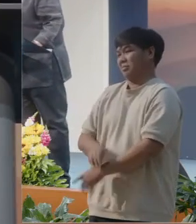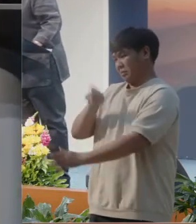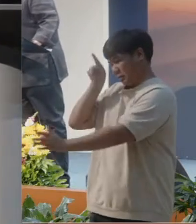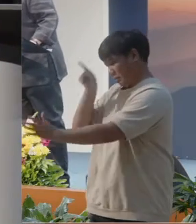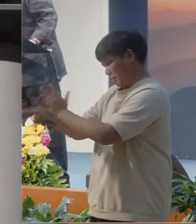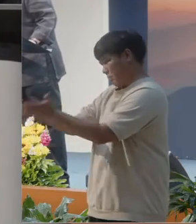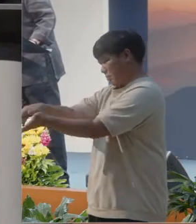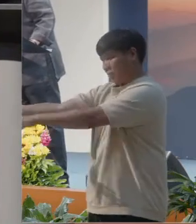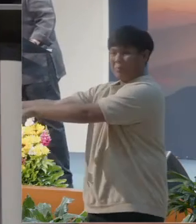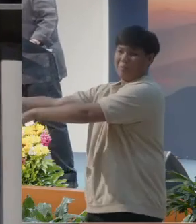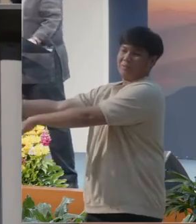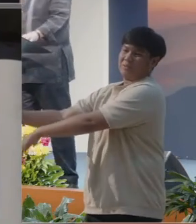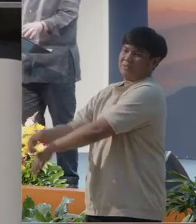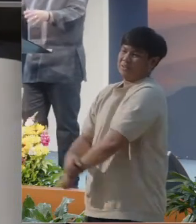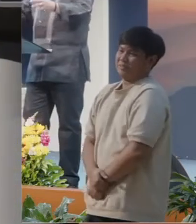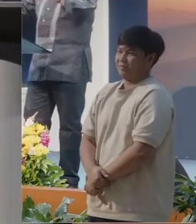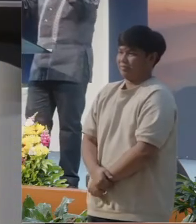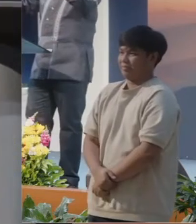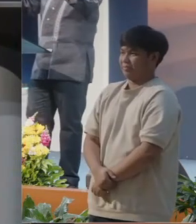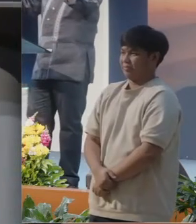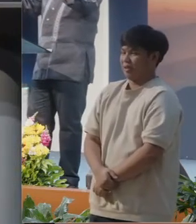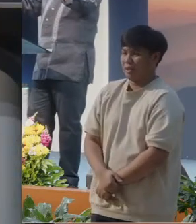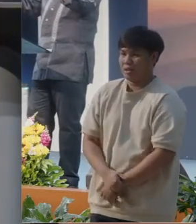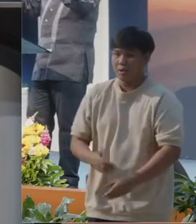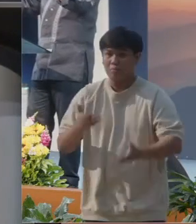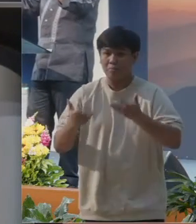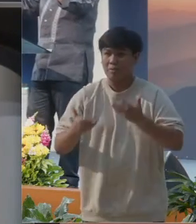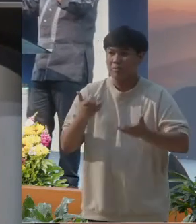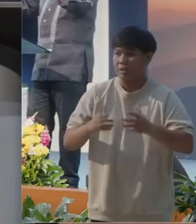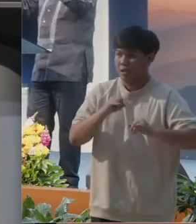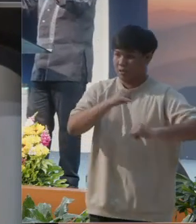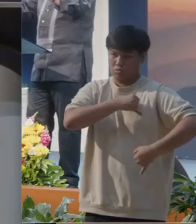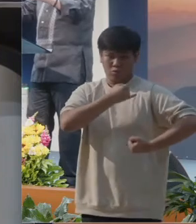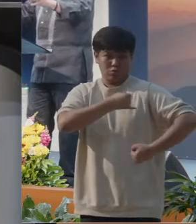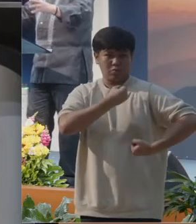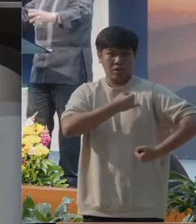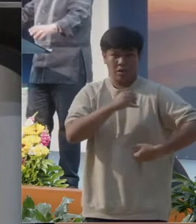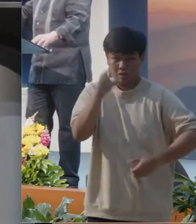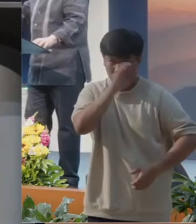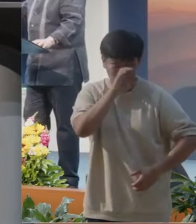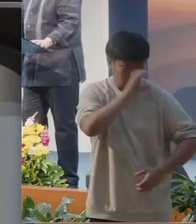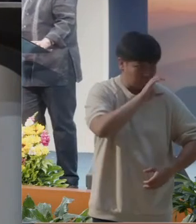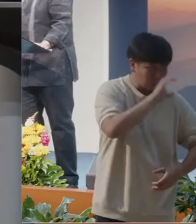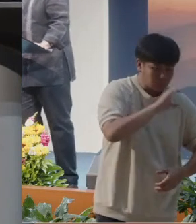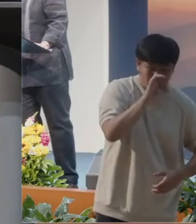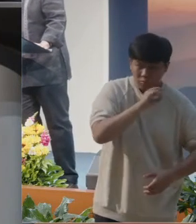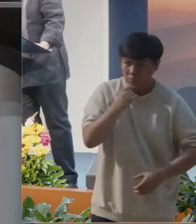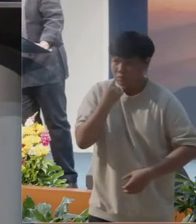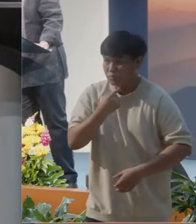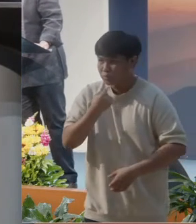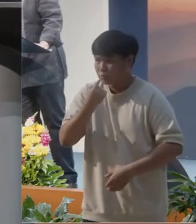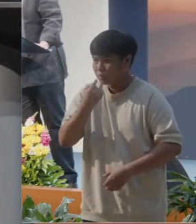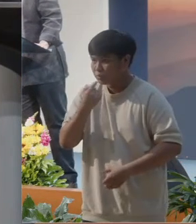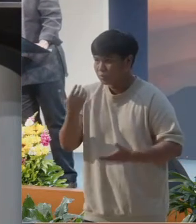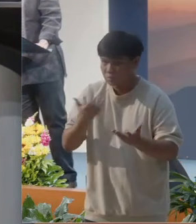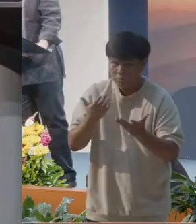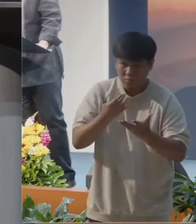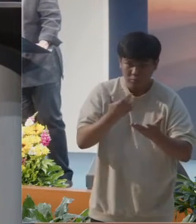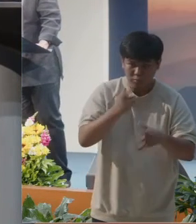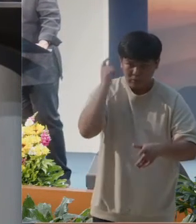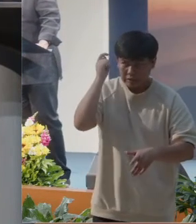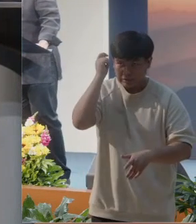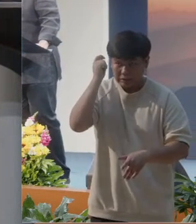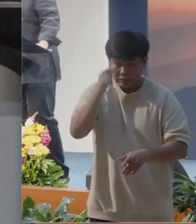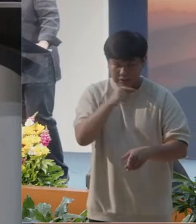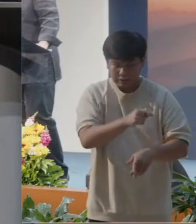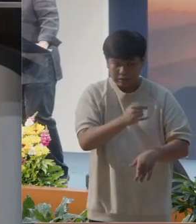mga anak, malamang nang naghahanap na si Josue ng katibayan, ang nagbigay ng pagpapatibay at ang